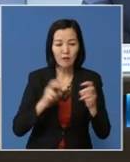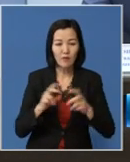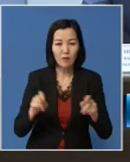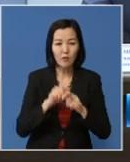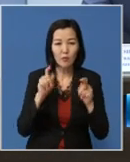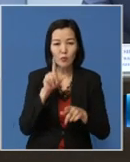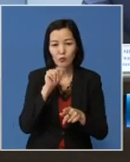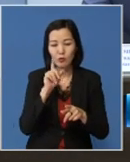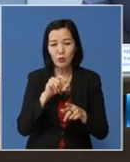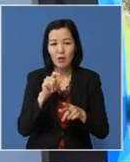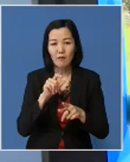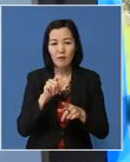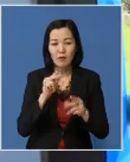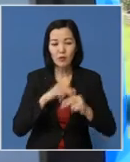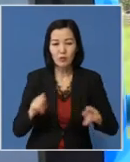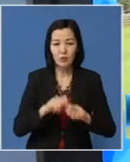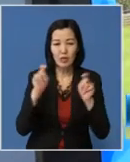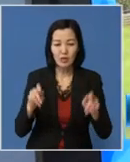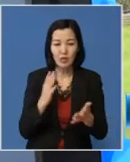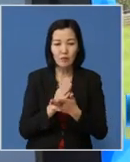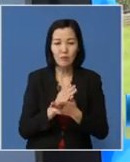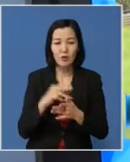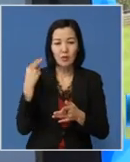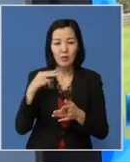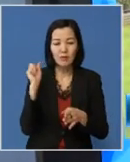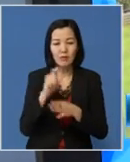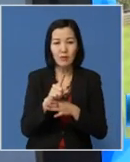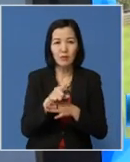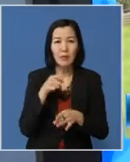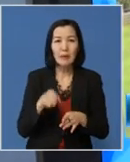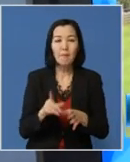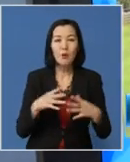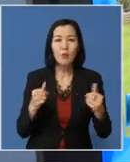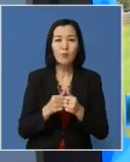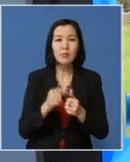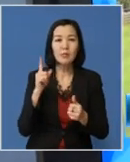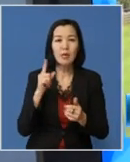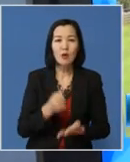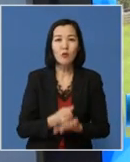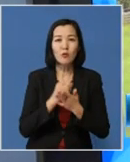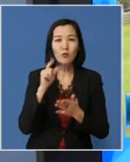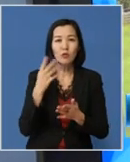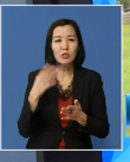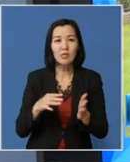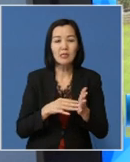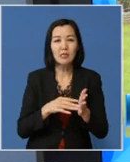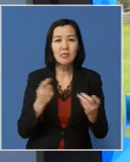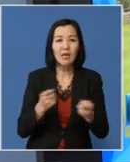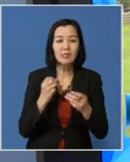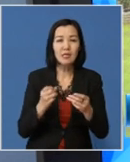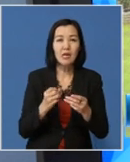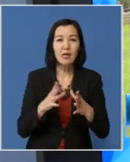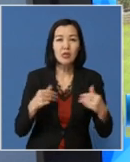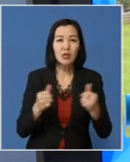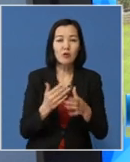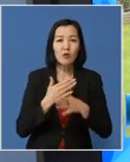құс фабрикасы жұмысын бастайды. Сондай-ақ ел бас тапсырмасына сай мыңнан аса көпбалалы отбасына қолдау жасалып, 148 аз қамтылған